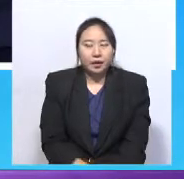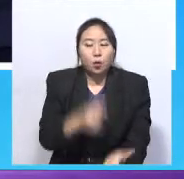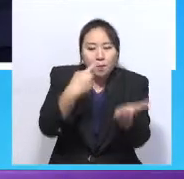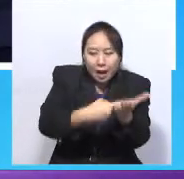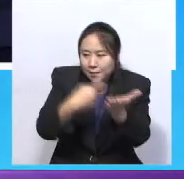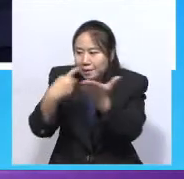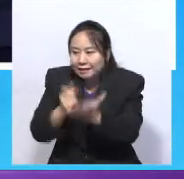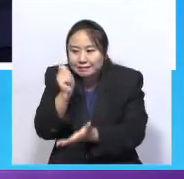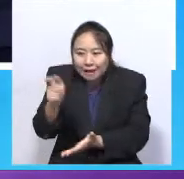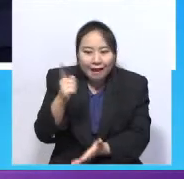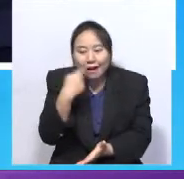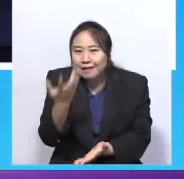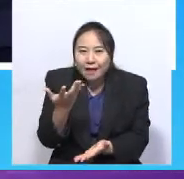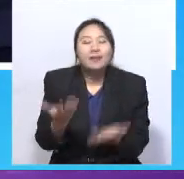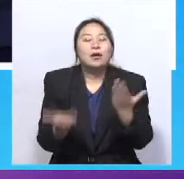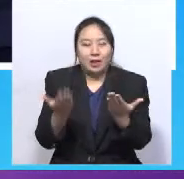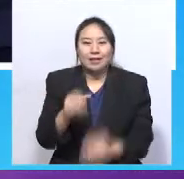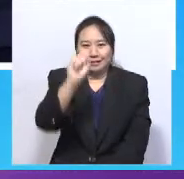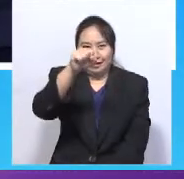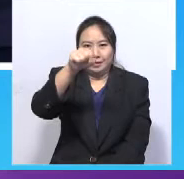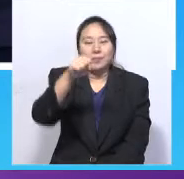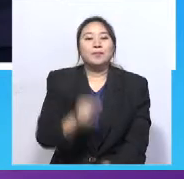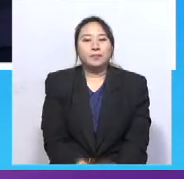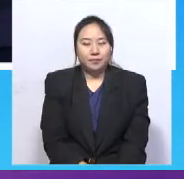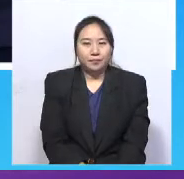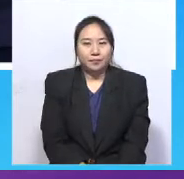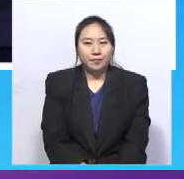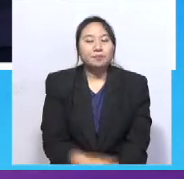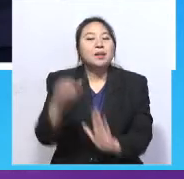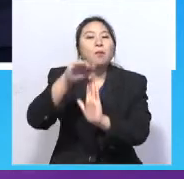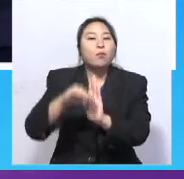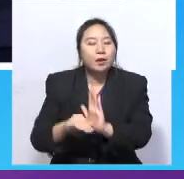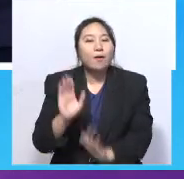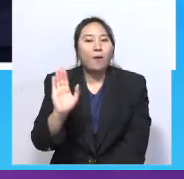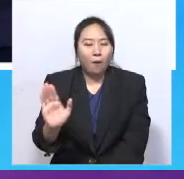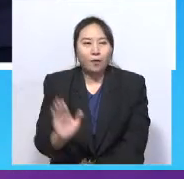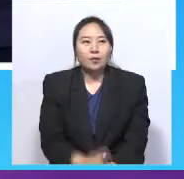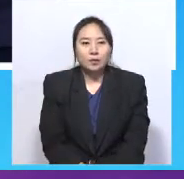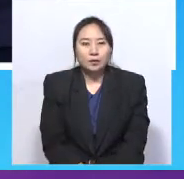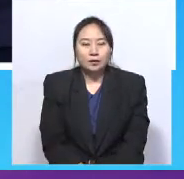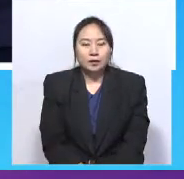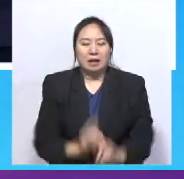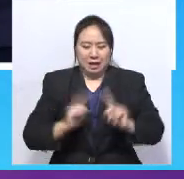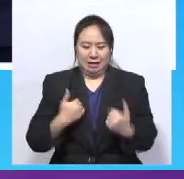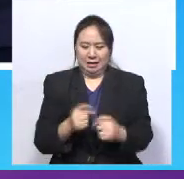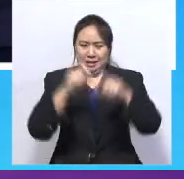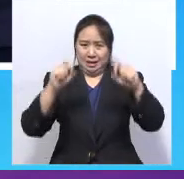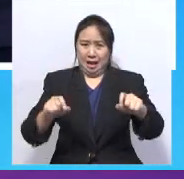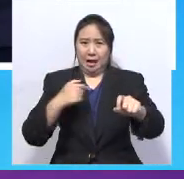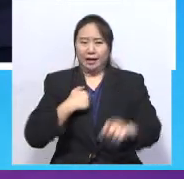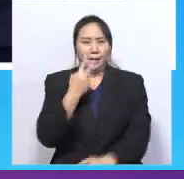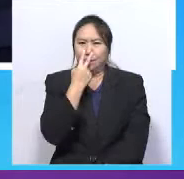จะประกันที่ไหนอะไรยังไงถูกไหมครับ ใช่ครับจะเป็นกระบวนการอย่างนั้นครับผมซึ่งเราไม่เห็นสัญญาในการที่เขาทำไว้ครับ